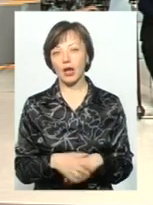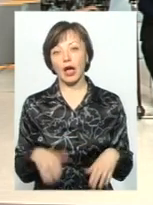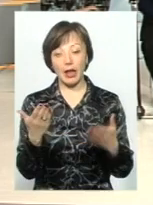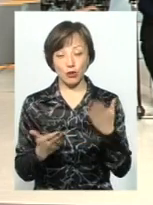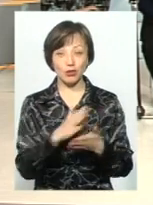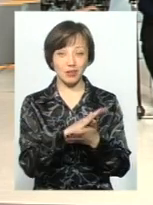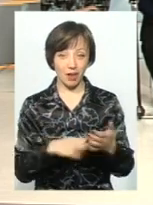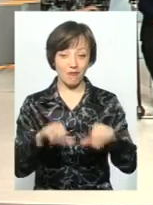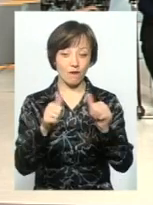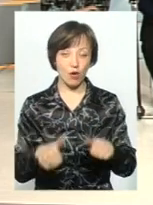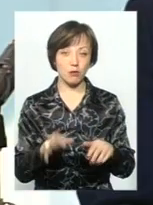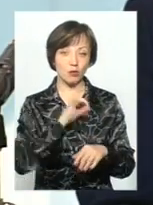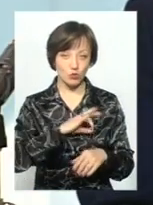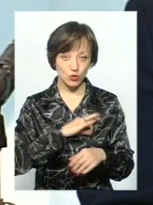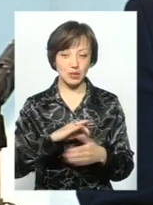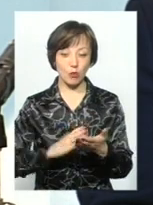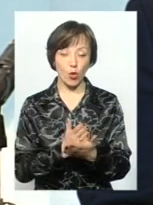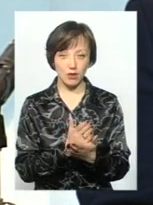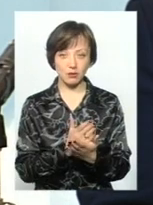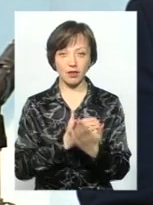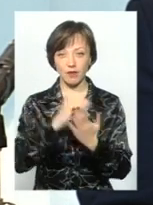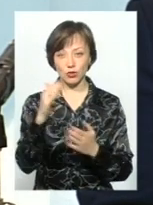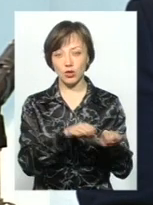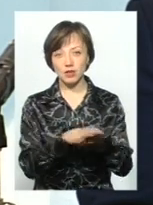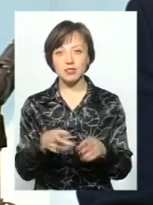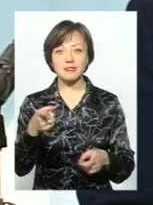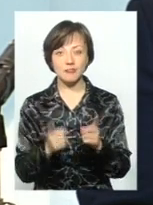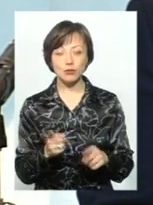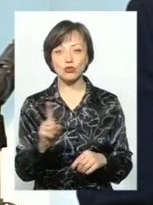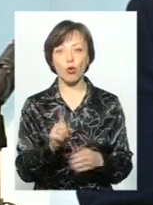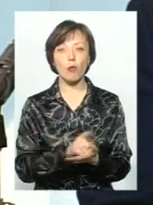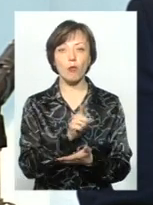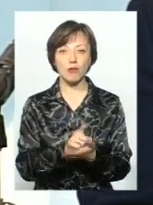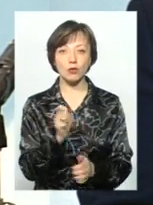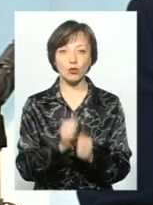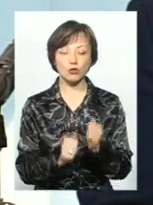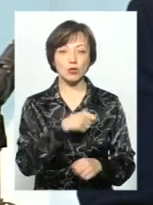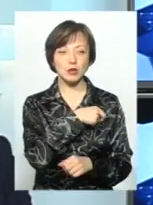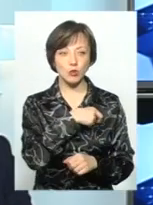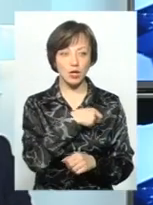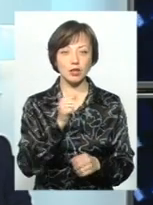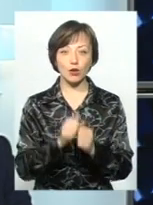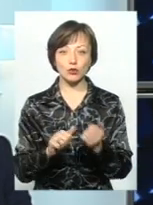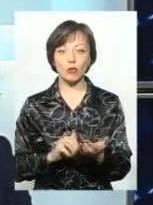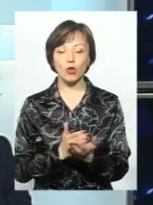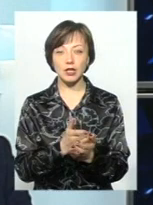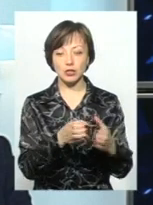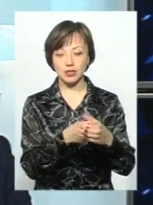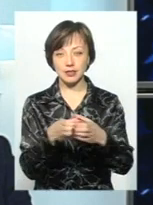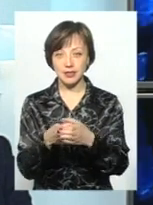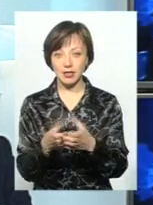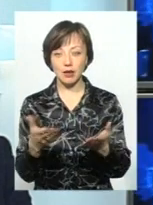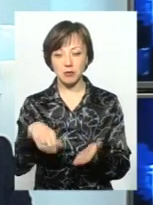подальшому будуть застосовуватися політиками найвищого рангу, то звісно, що обов'язок кожного депутата і кожної політичної сили, в принципі,